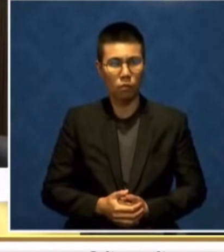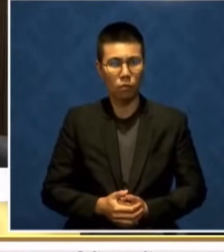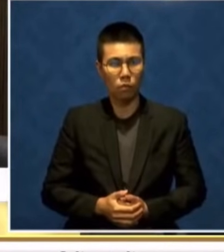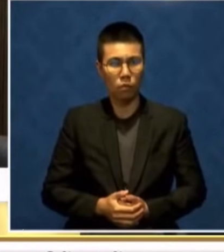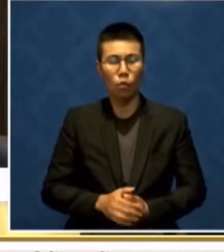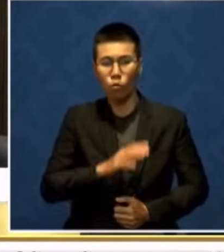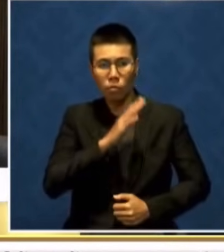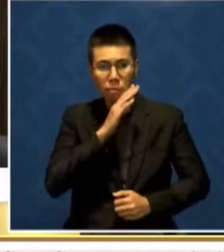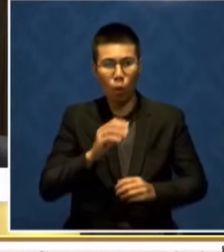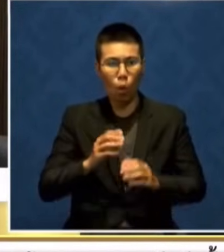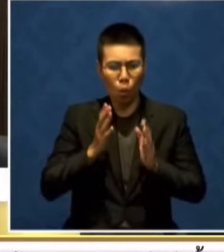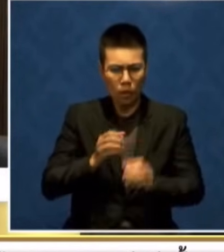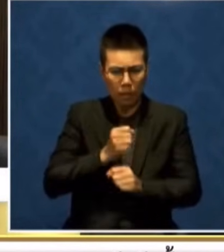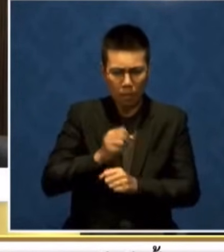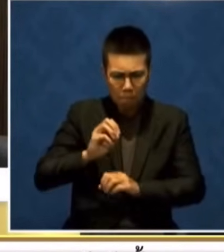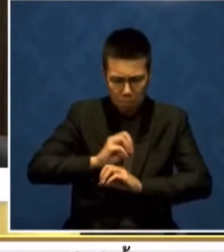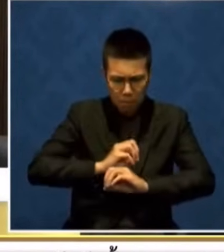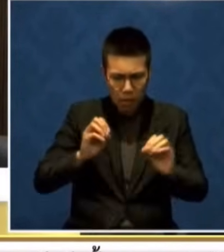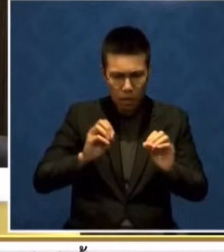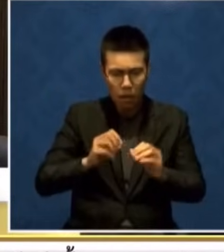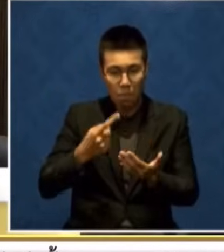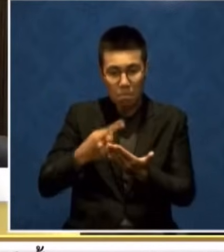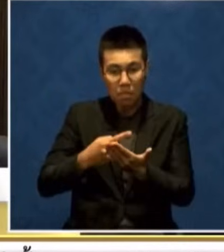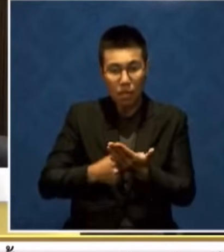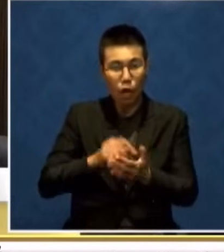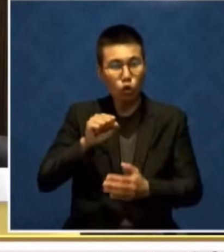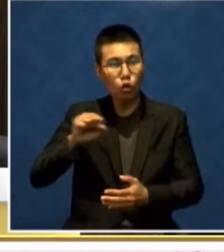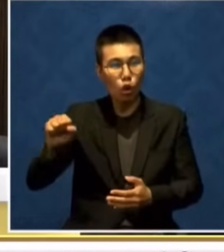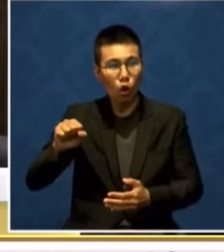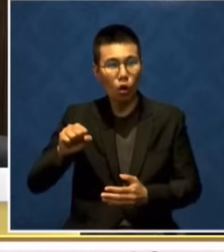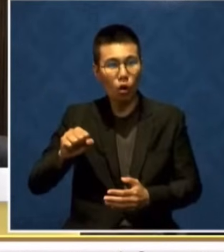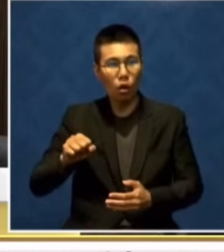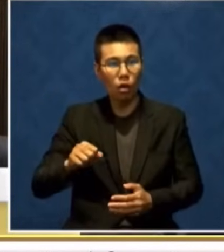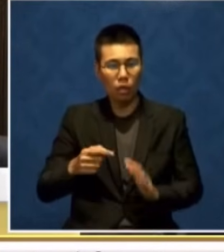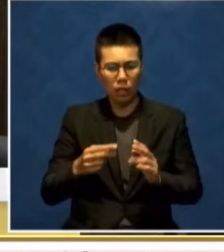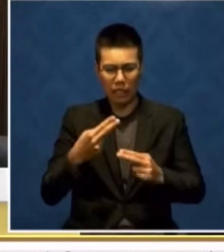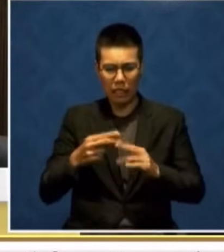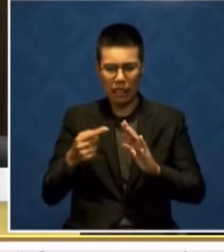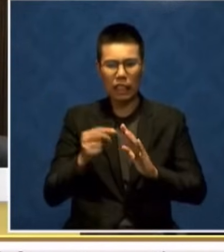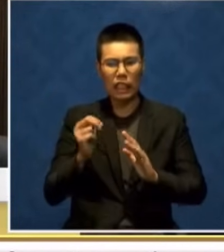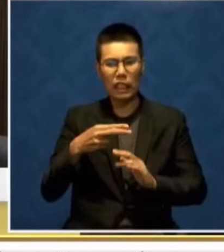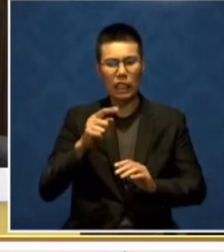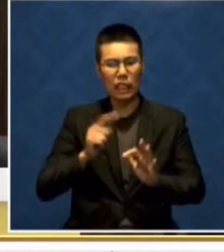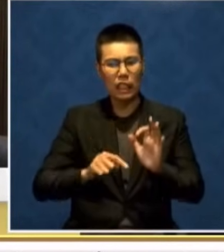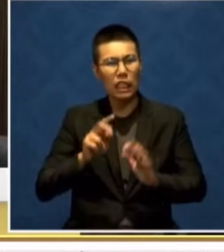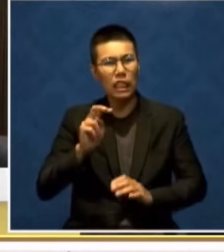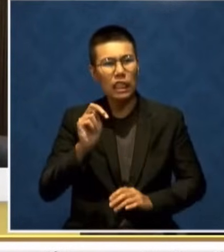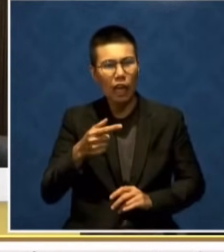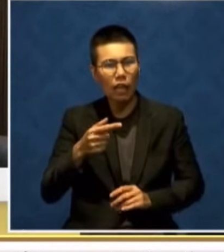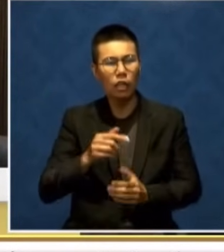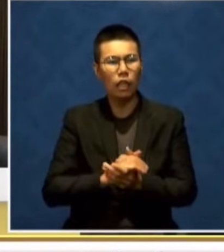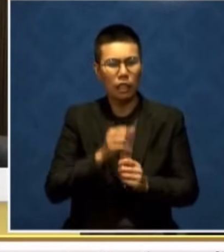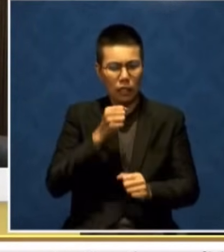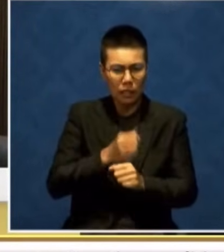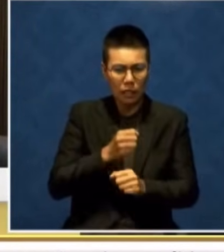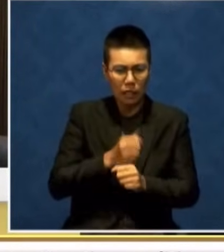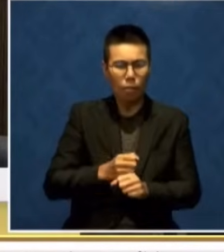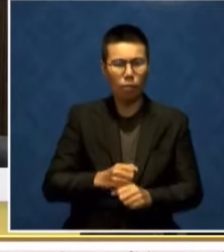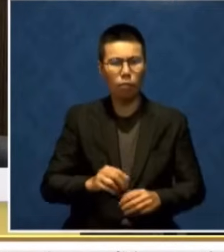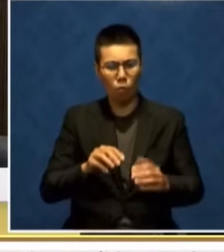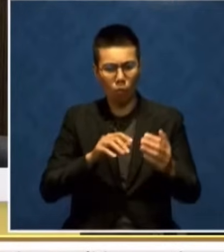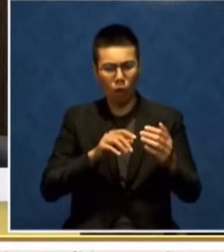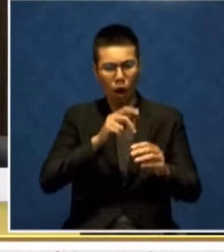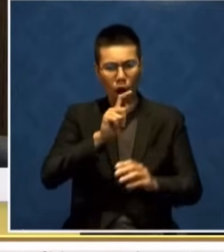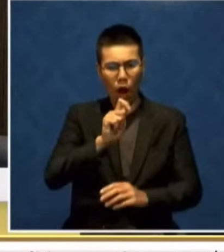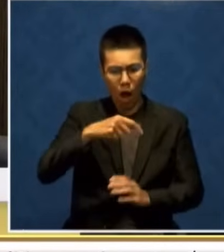ทำปรึกษาทิ้งได้เลยครับทำแพลตฟอร์มออนไลน์ครับให้ตำรวจ